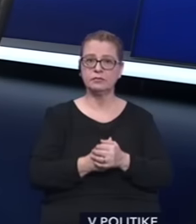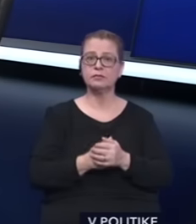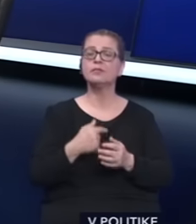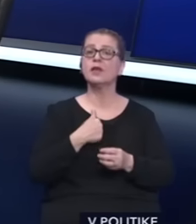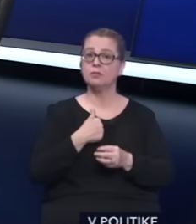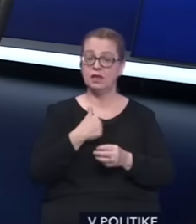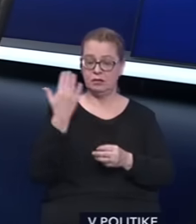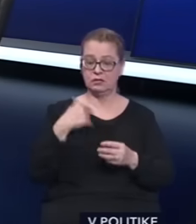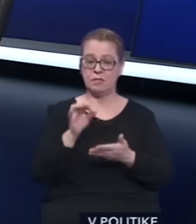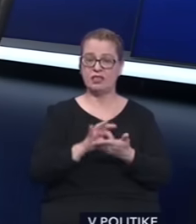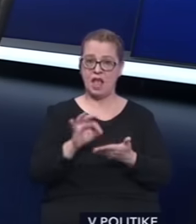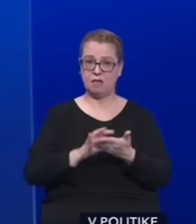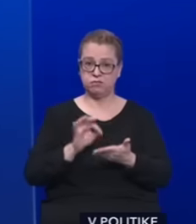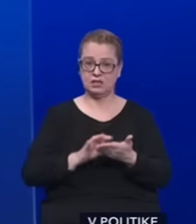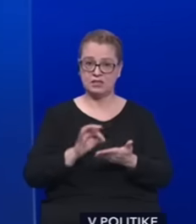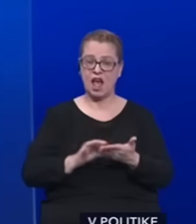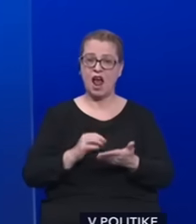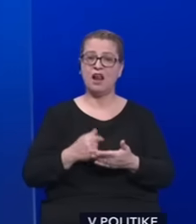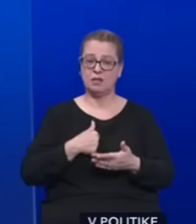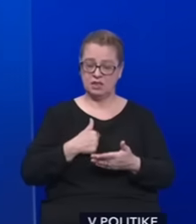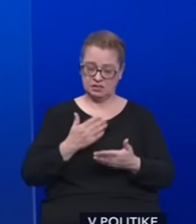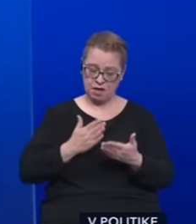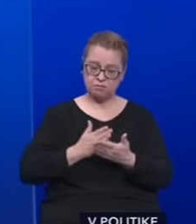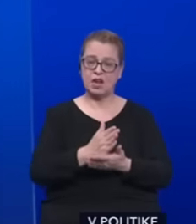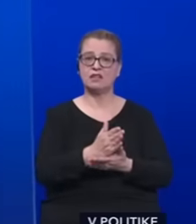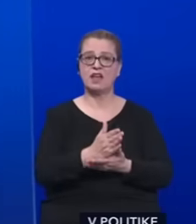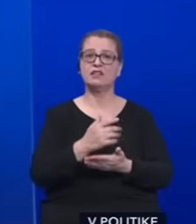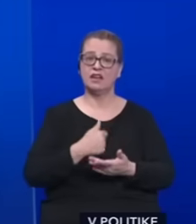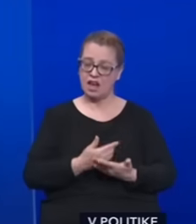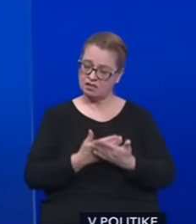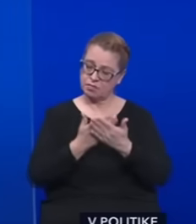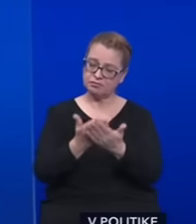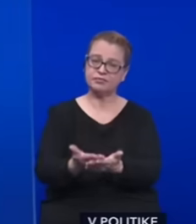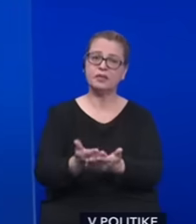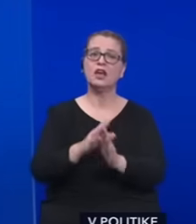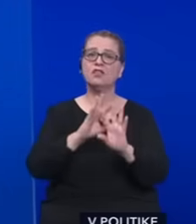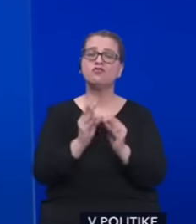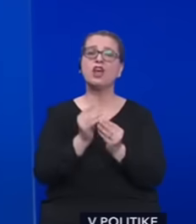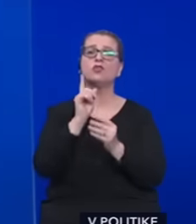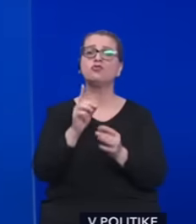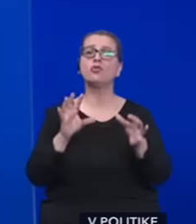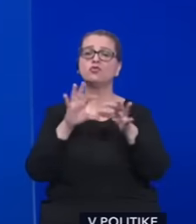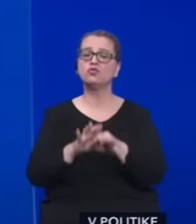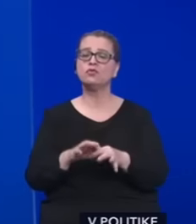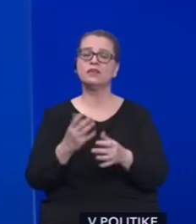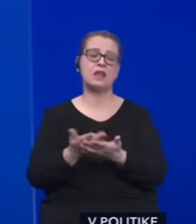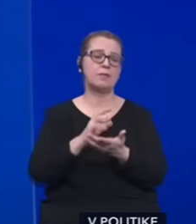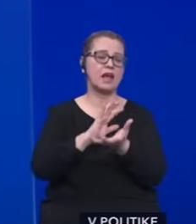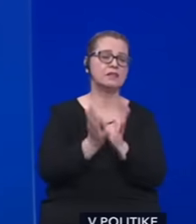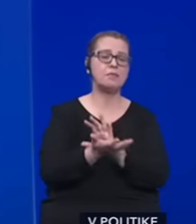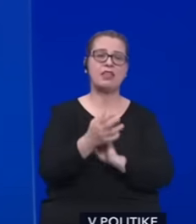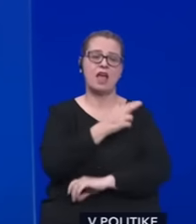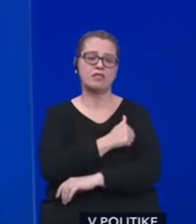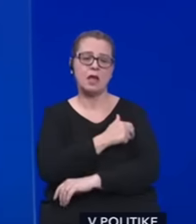sme napísali my, sme ich dokázali presadiť a dokázali sme ich aj aplikovať. Čo sa týka stratifikácie nemocníc, národných